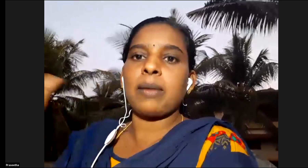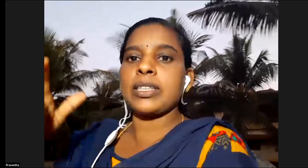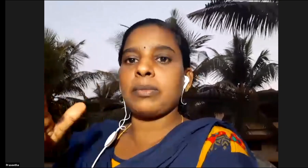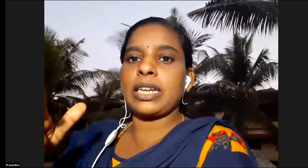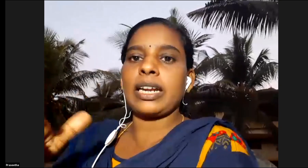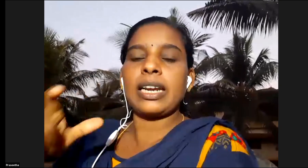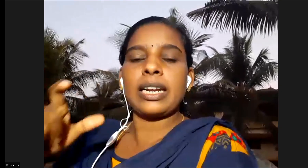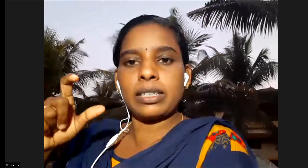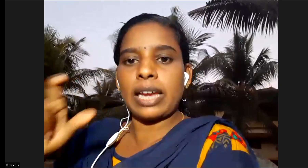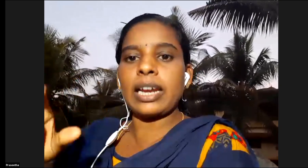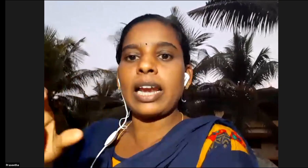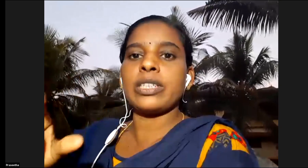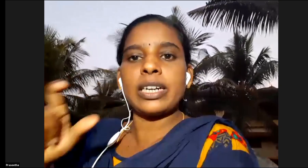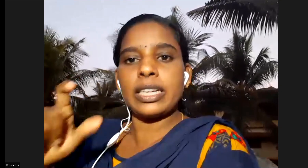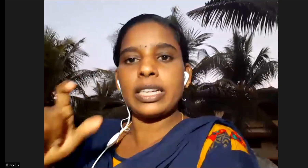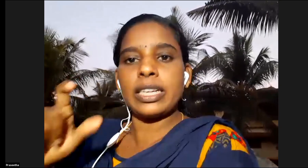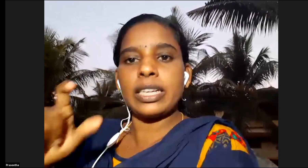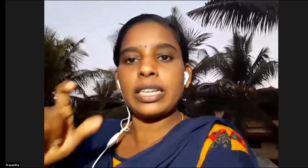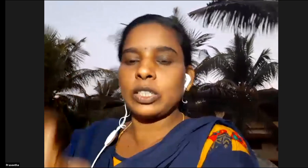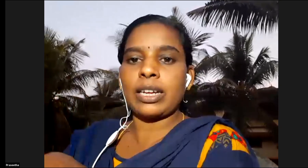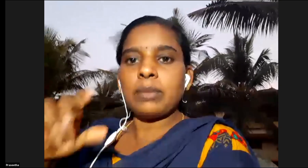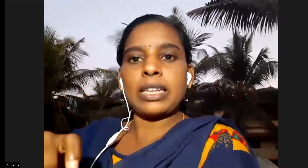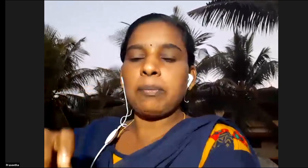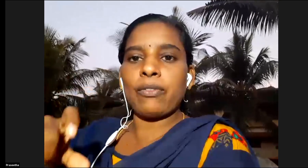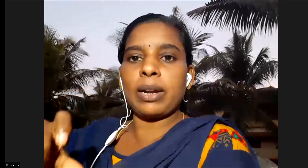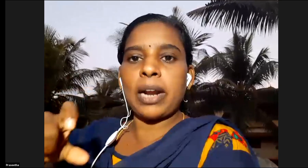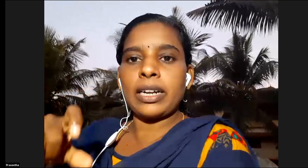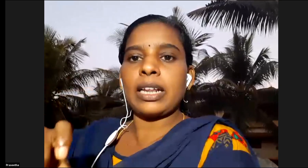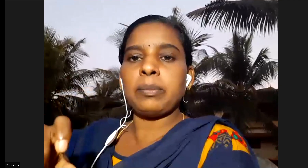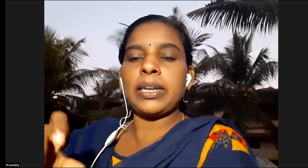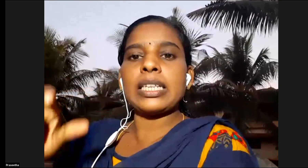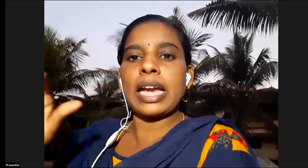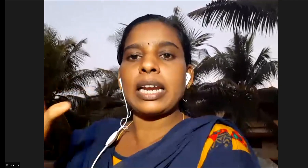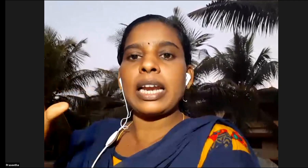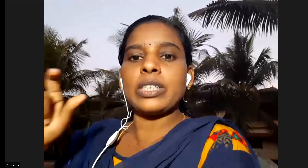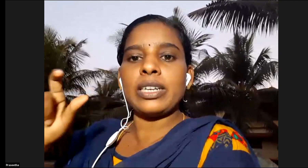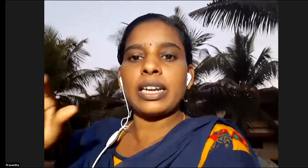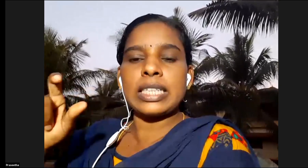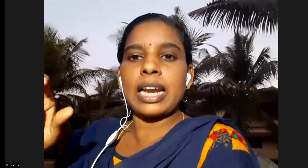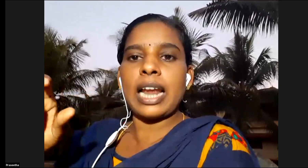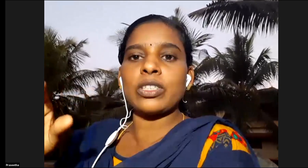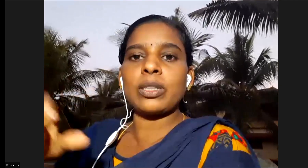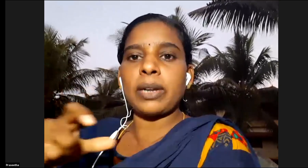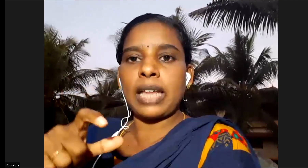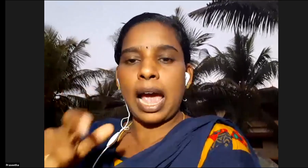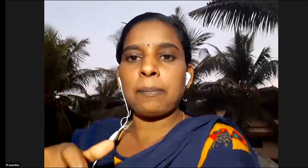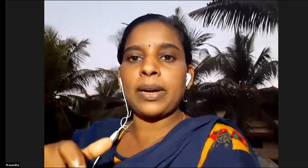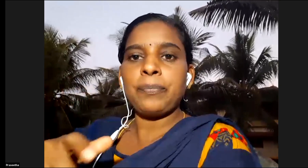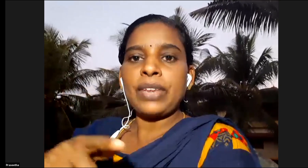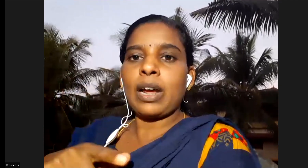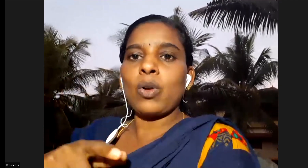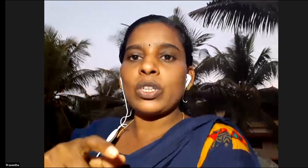ഈ രാമകൃഷ്ണ മിഷന്റെ സൈൻ ലാംഗ്വേജിന്റെ ഡിക്ഷണറിയാണ്. അത് മാത്രമാണ് ഇപ്പൊ അവൈലബിൾ ആയിട്ടുള്ളത്. പിന്നെ സൈൻ ലാംഗ്വേജ്, ഇന്ത്യൻ സൈൻ ലാംഗ്വേജ് എന്ന് പറയുന്ന